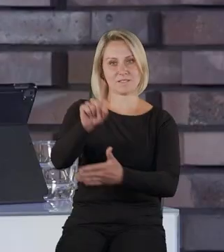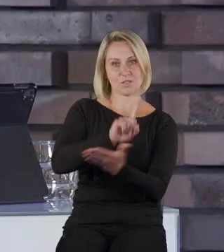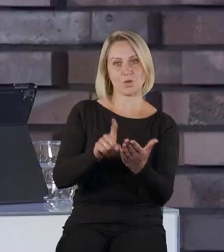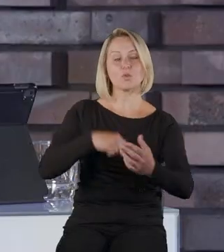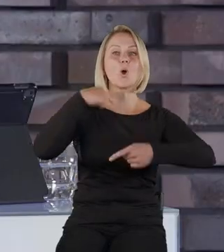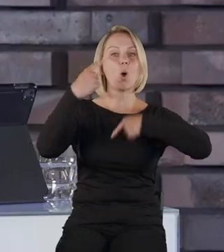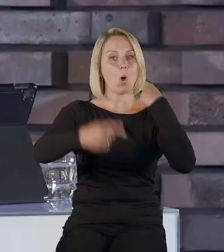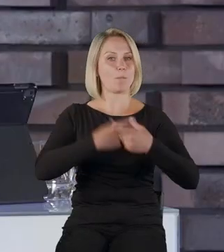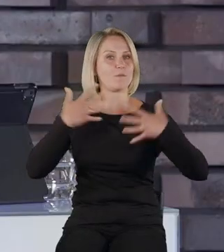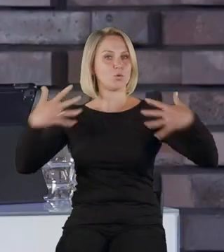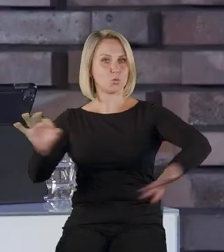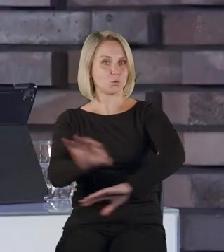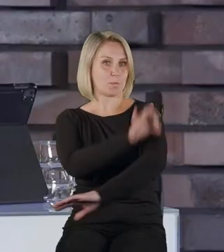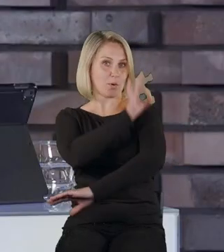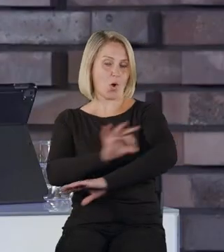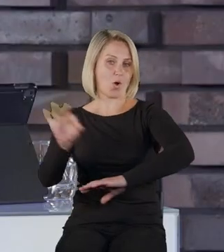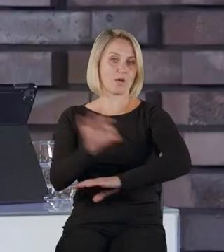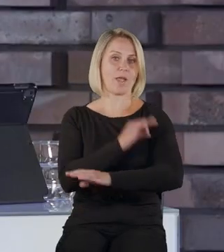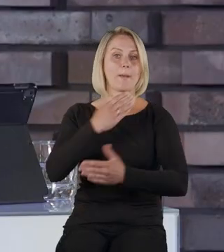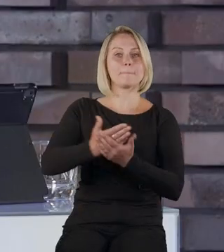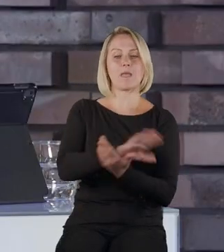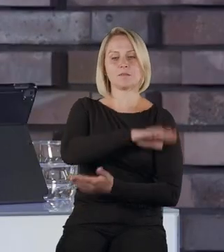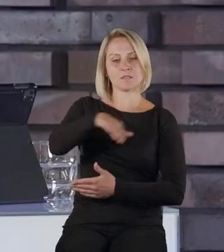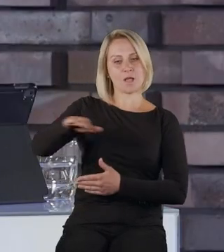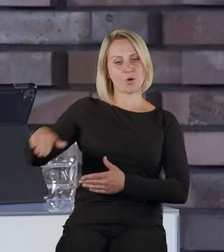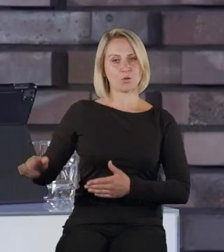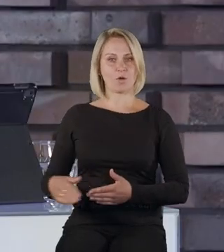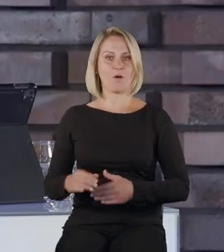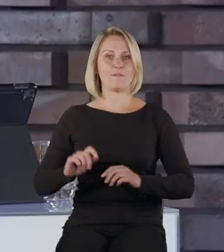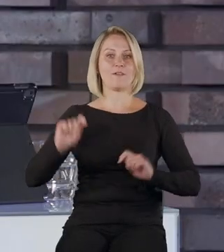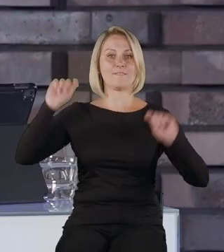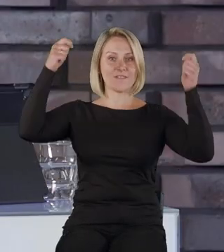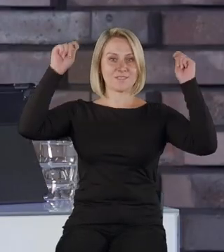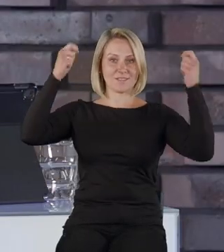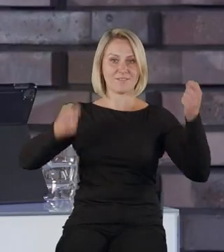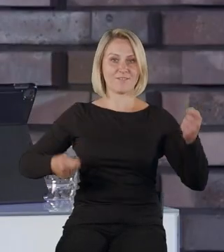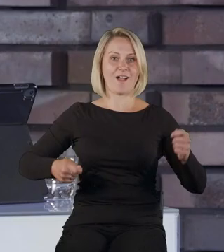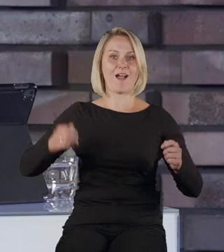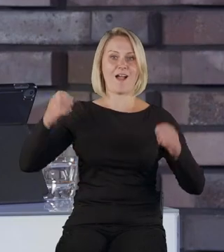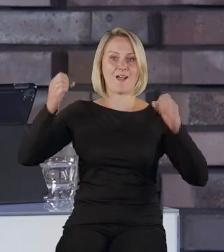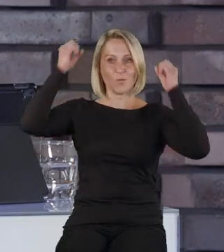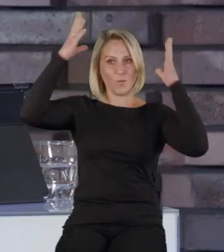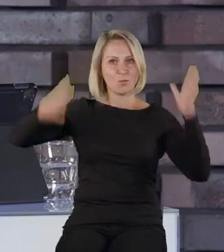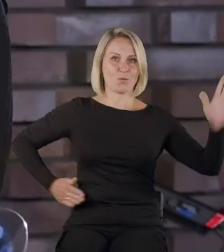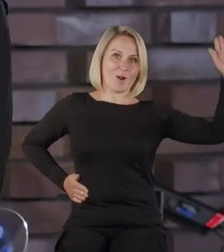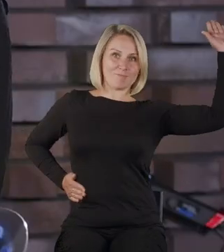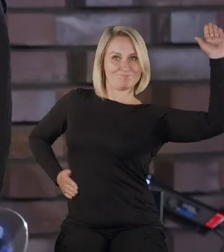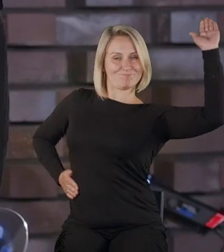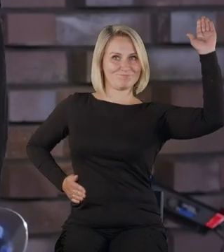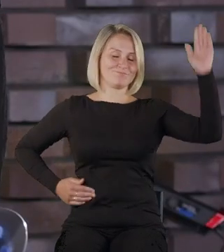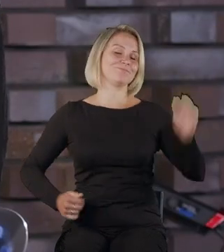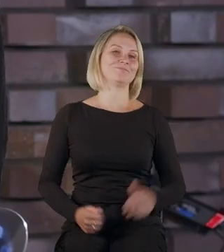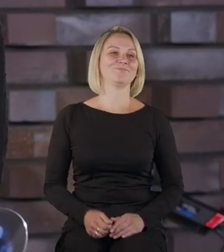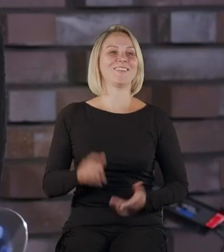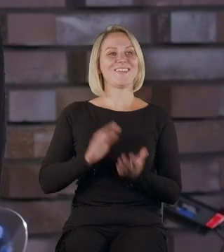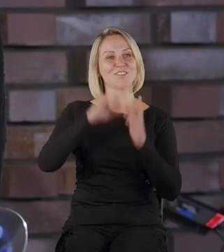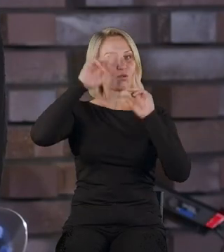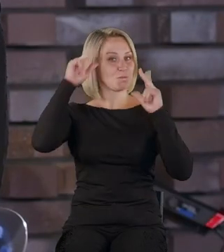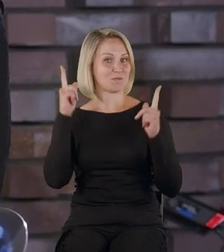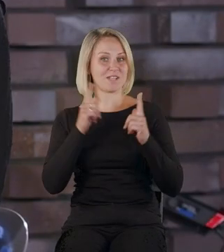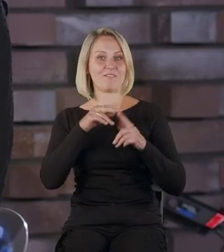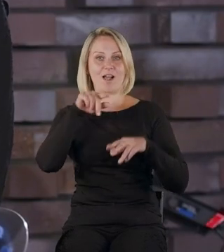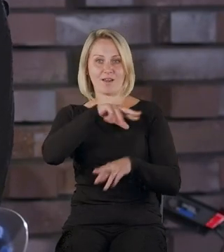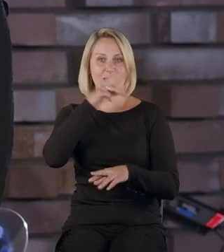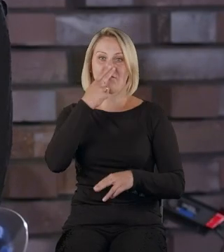o dużym projekcie, jakim jest Międzynarodowy Studencki Festiwal Folklorystyczny. Jest to rozpoznawalna i ceniona w